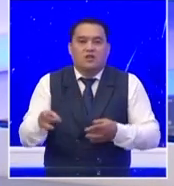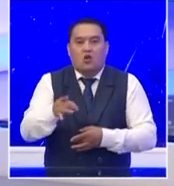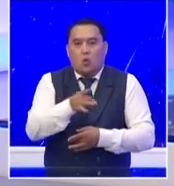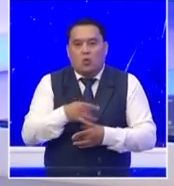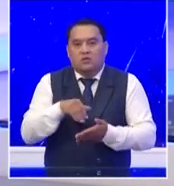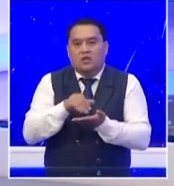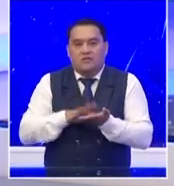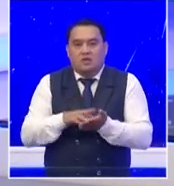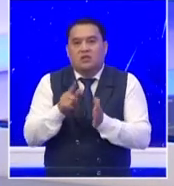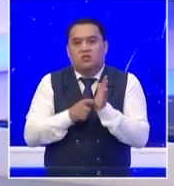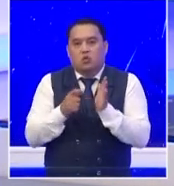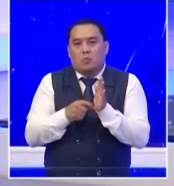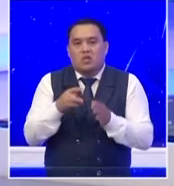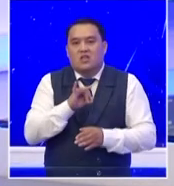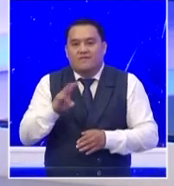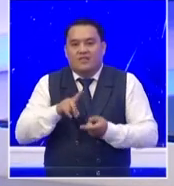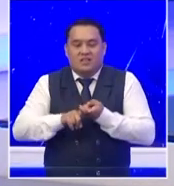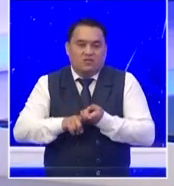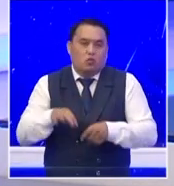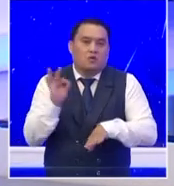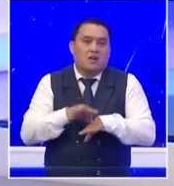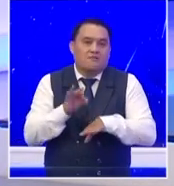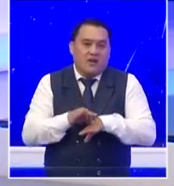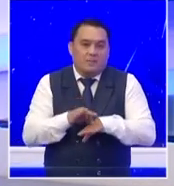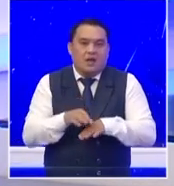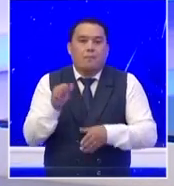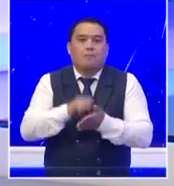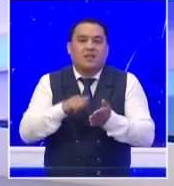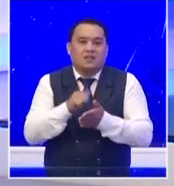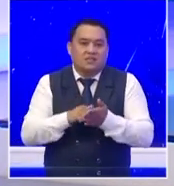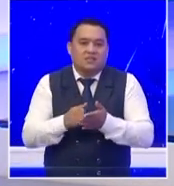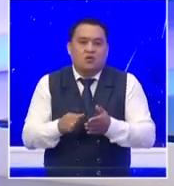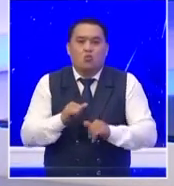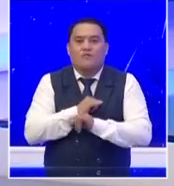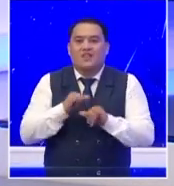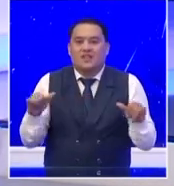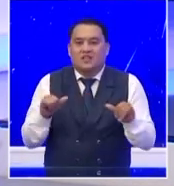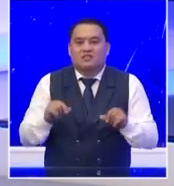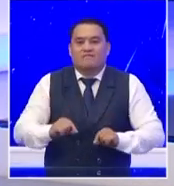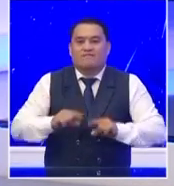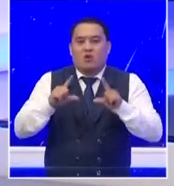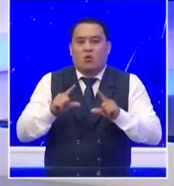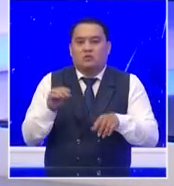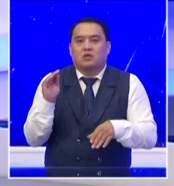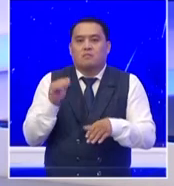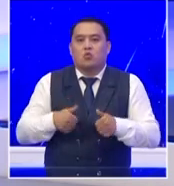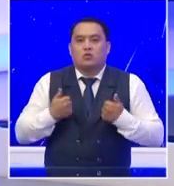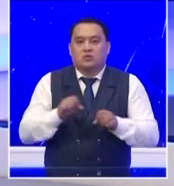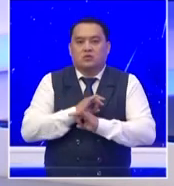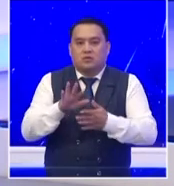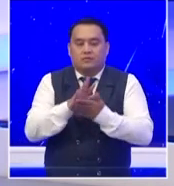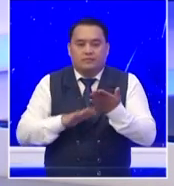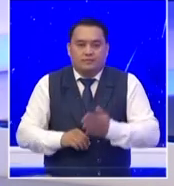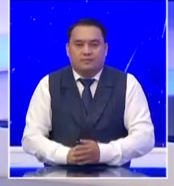регионе зарегистрировано свыше 700 инфицированных COVID-19. В чем причина стремительного роста количества заболевших, попытался узнать мой